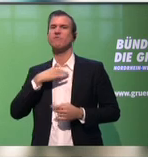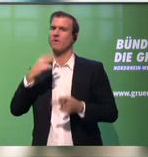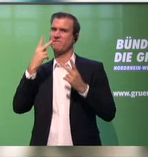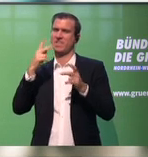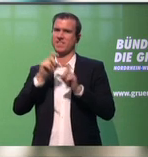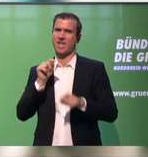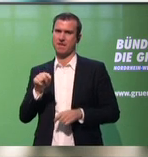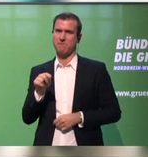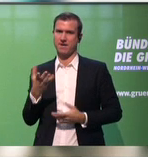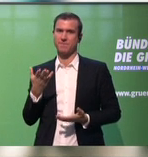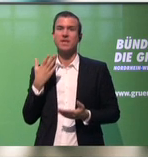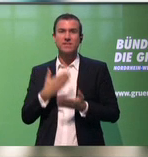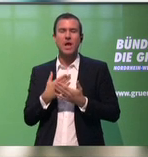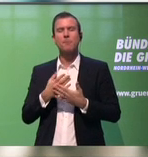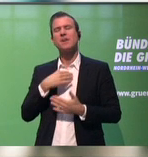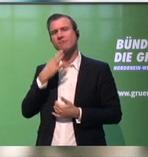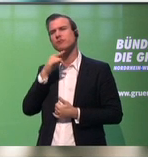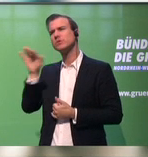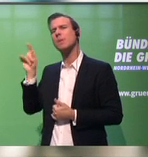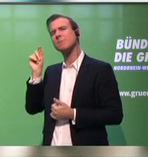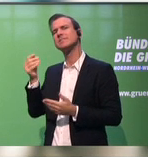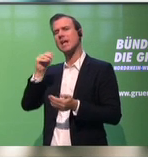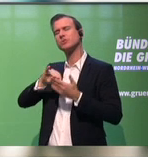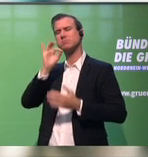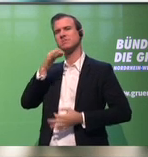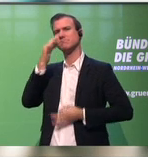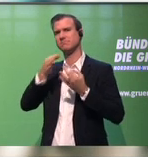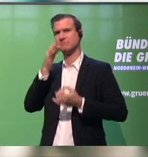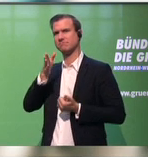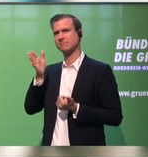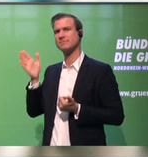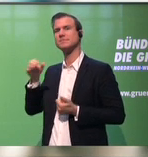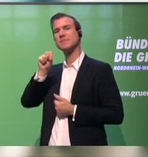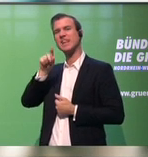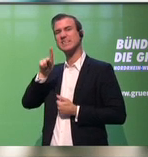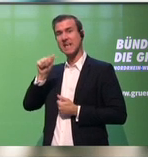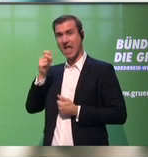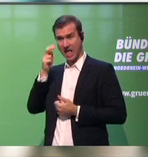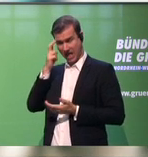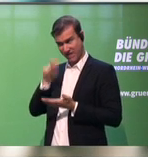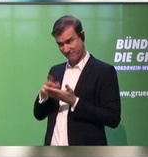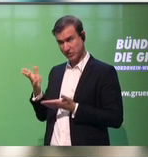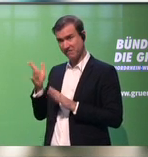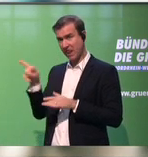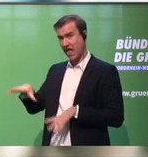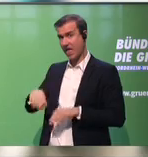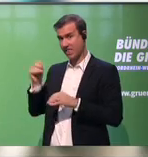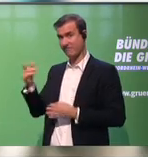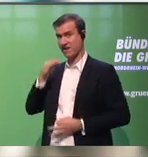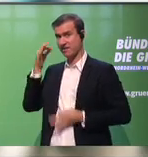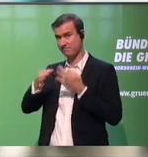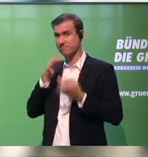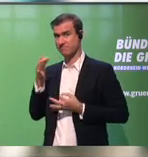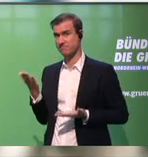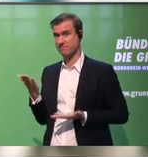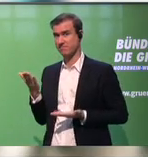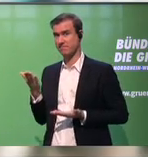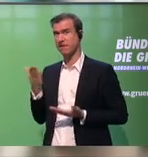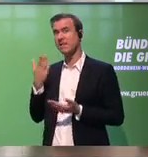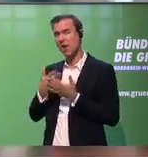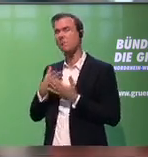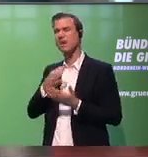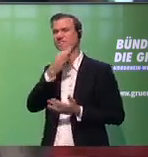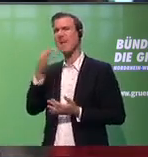da hätten wir von euch gern ein paar Statements zu. Und Ska, wenn du einverstanden bist, fangen wir mit dir an und dazu Mareike mit